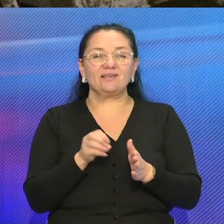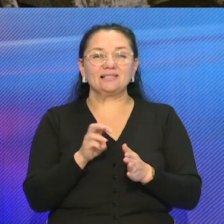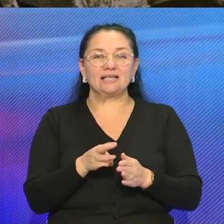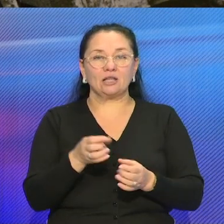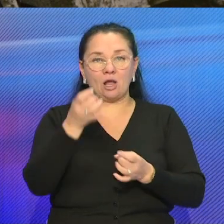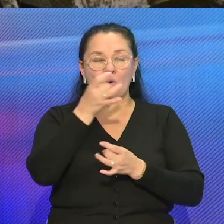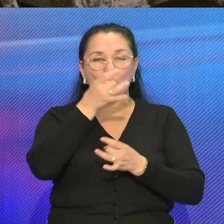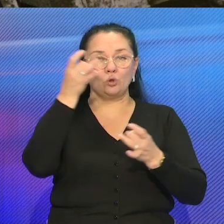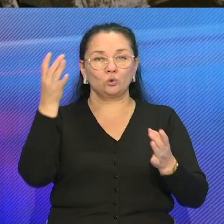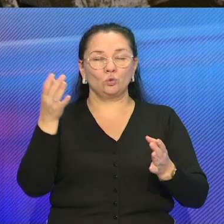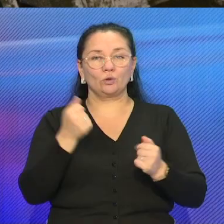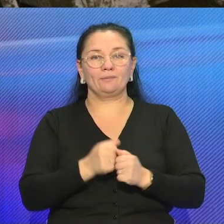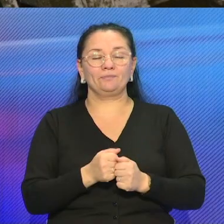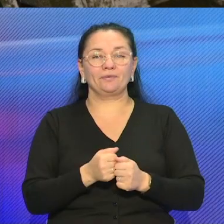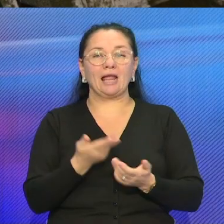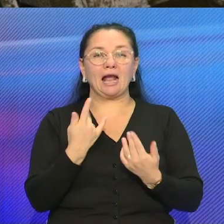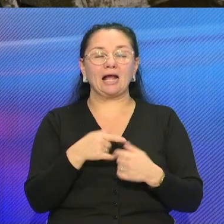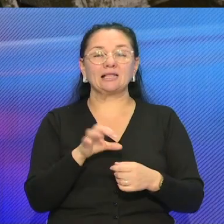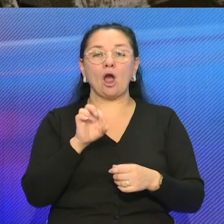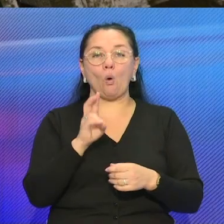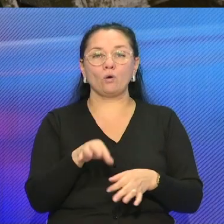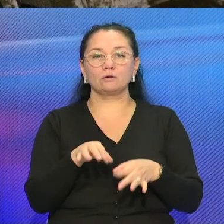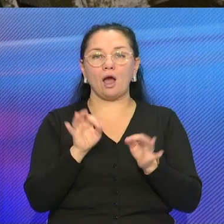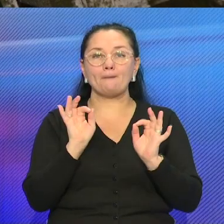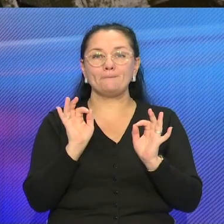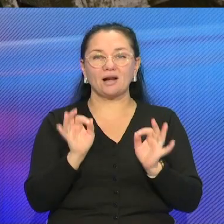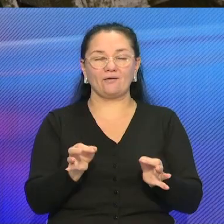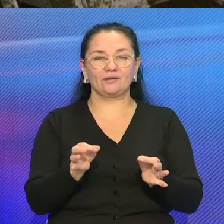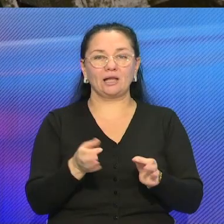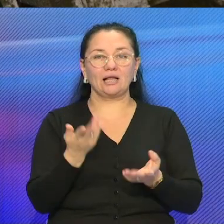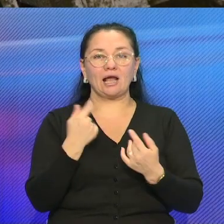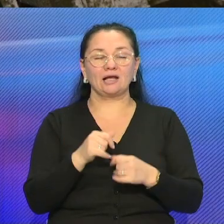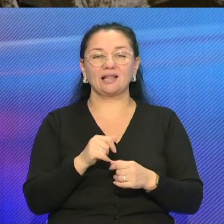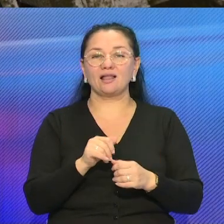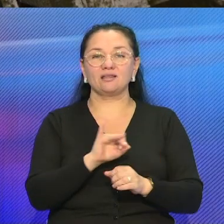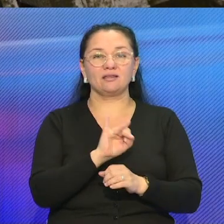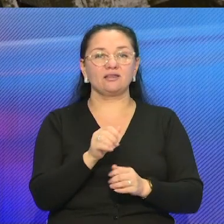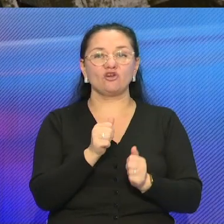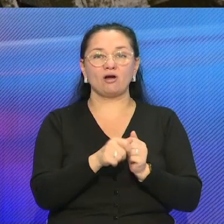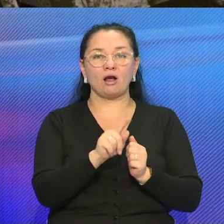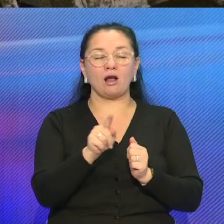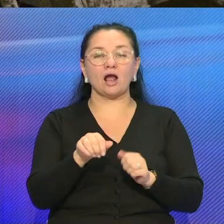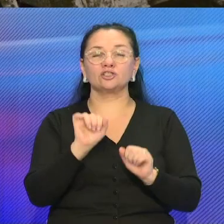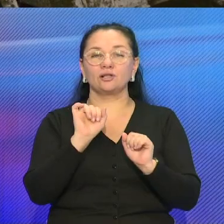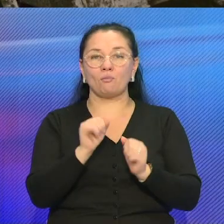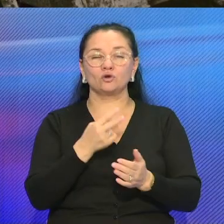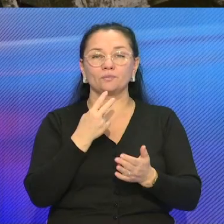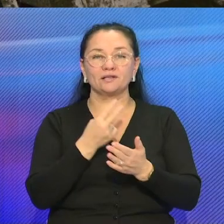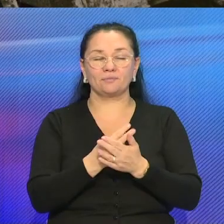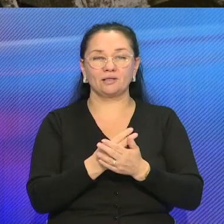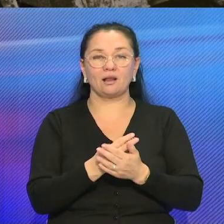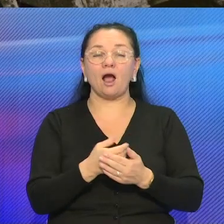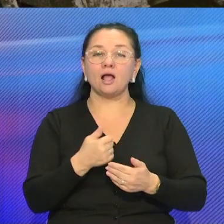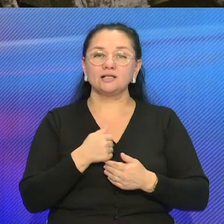культуры, когда он оправдан, когда не все могут посмотреть, а хотелось бы, чтобы все, но